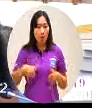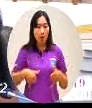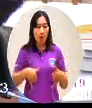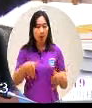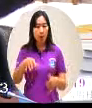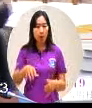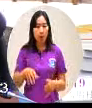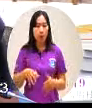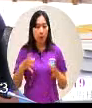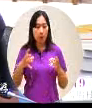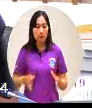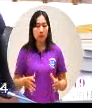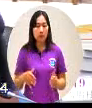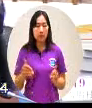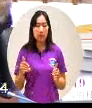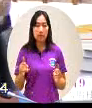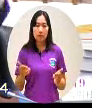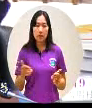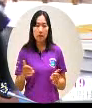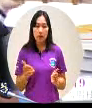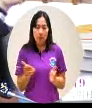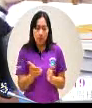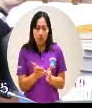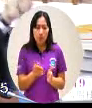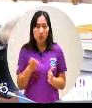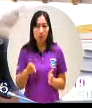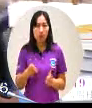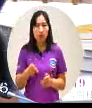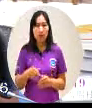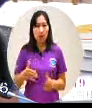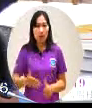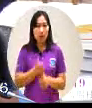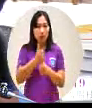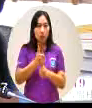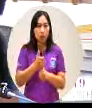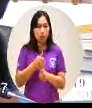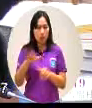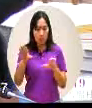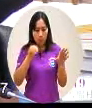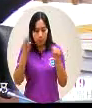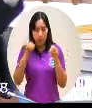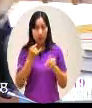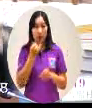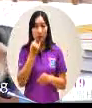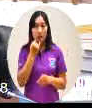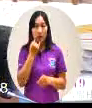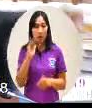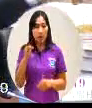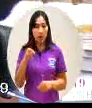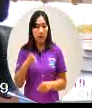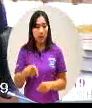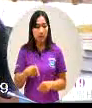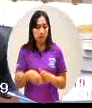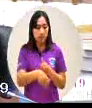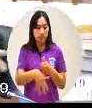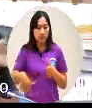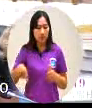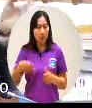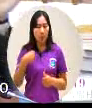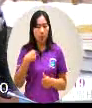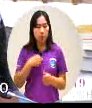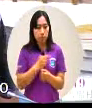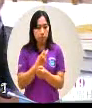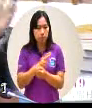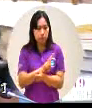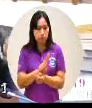统是单一的嘛，一对一的随时的总局都调得到，但我们这套在联盟的分局随时我都掌握联盟的道